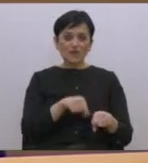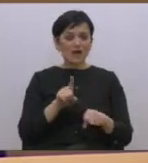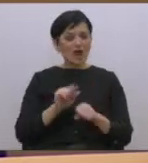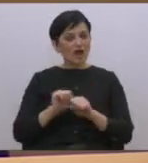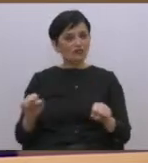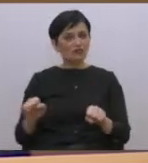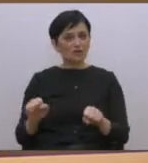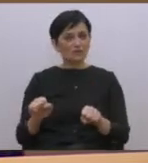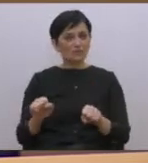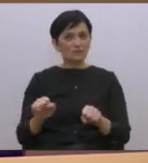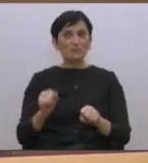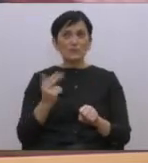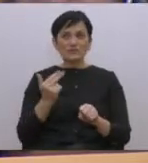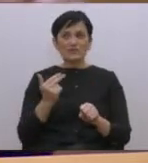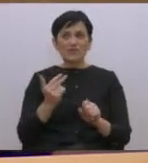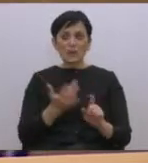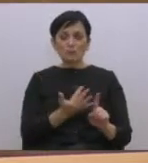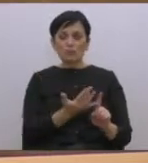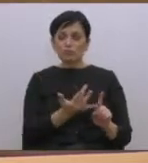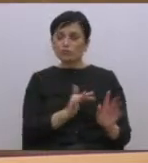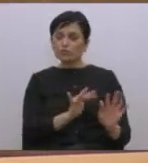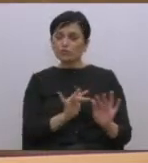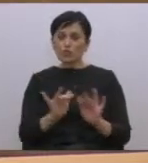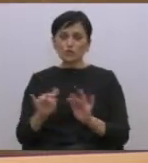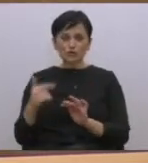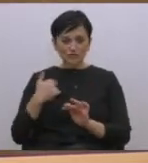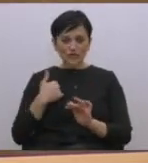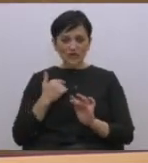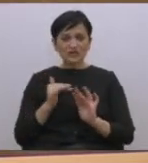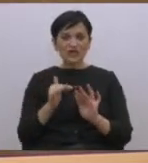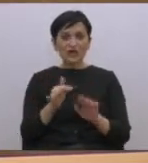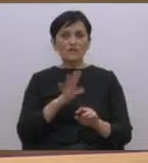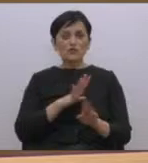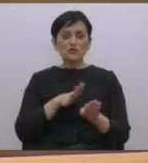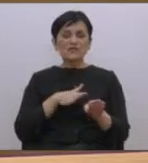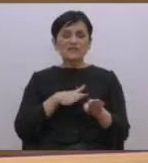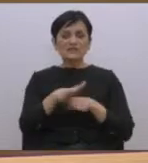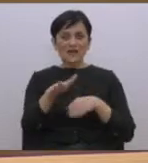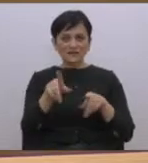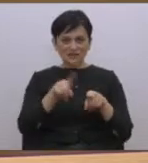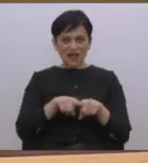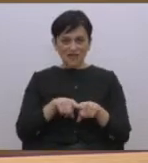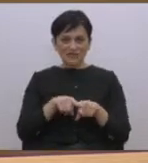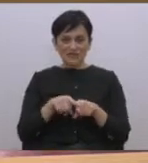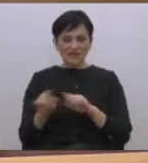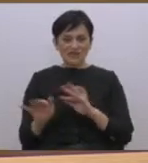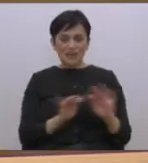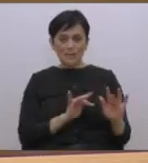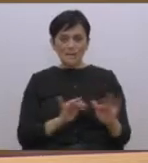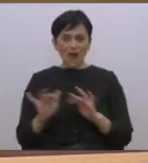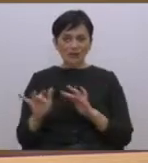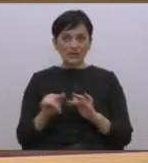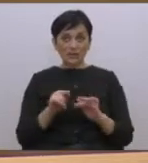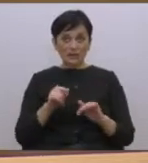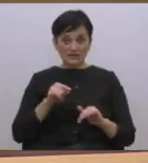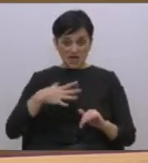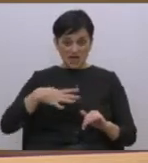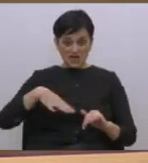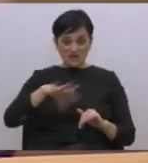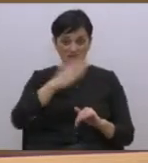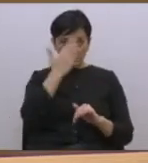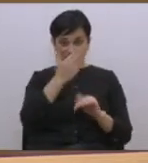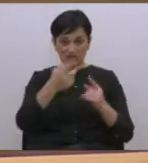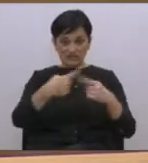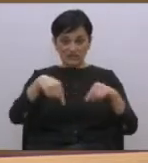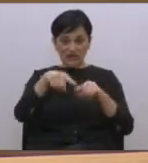mosua. Dar teli este procesul la ce îngau iarăt. Iho sau se este tipis cum e de bebit. Romel zam cu ecana și am sa zoga doi